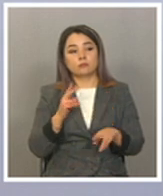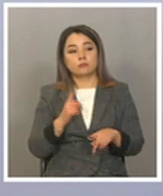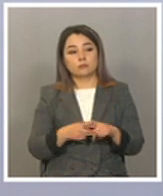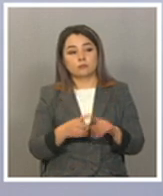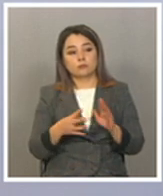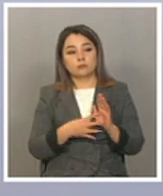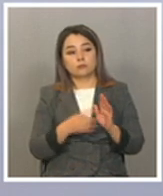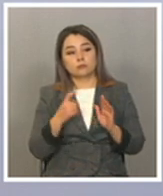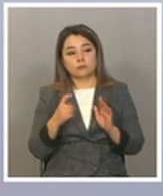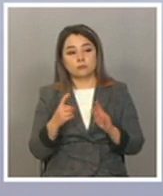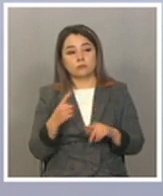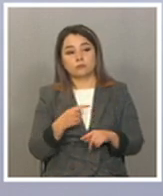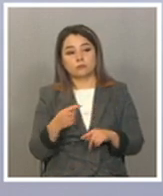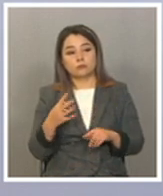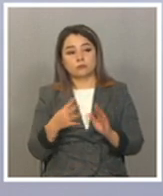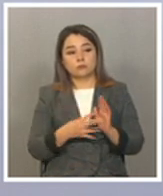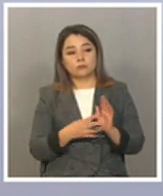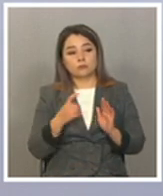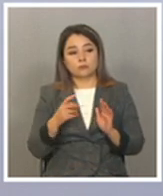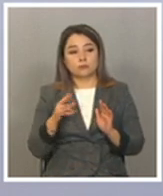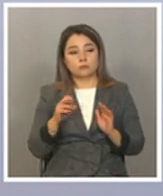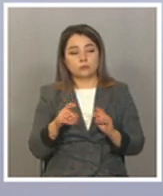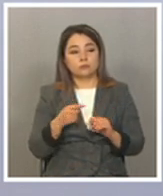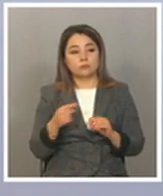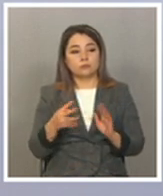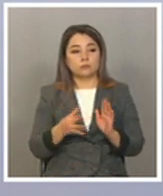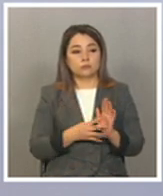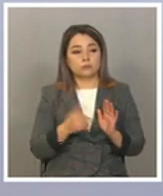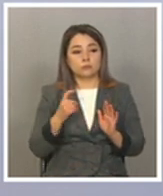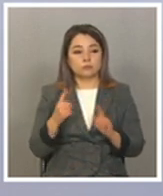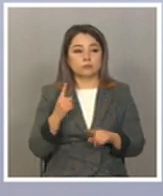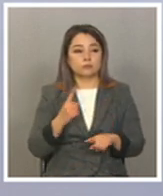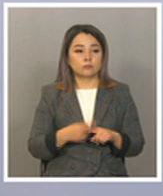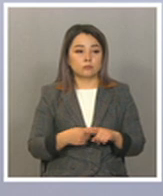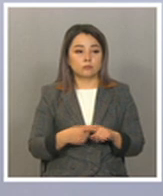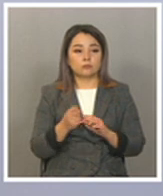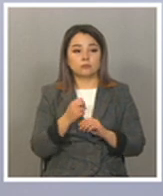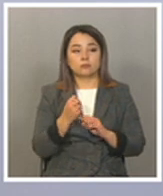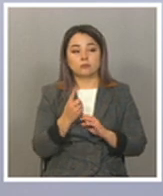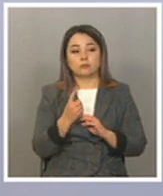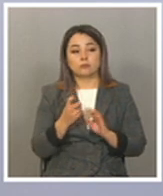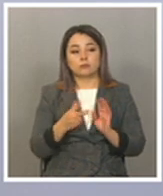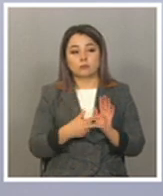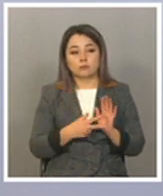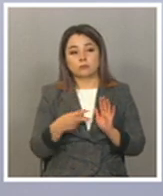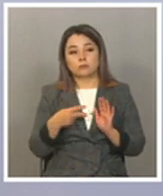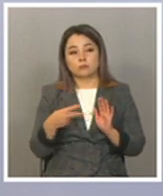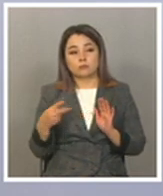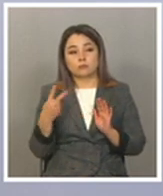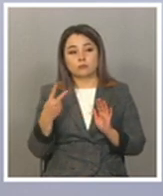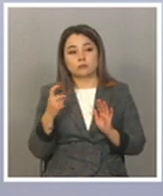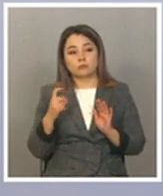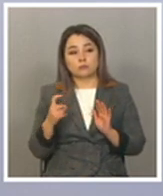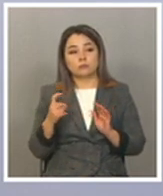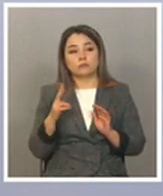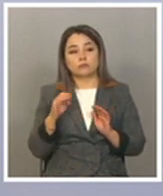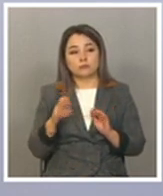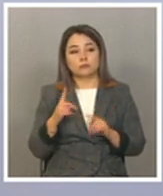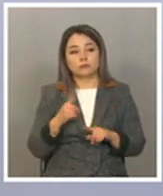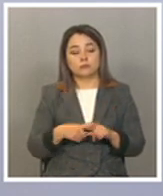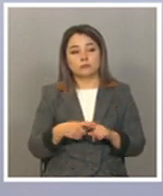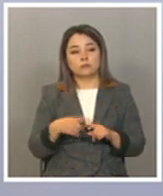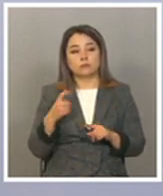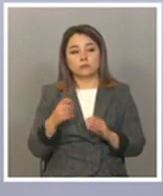9x азайтылған 9x квадрат азайтылған 9x қосылған 108 тең 2x квадрат